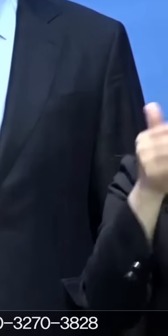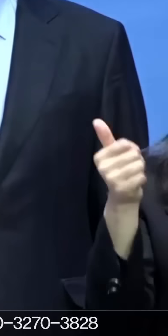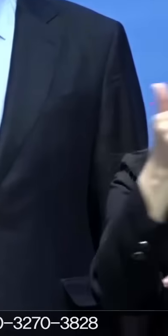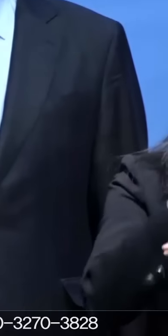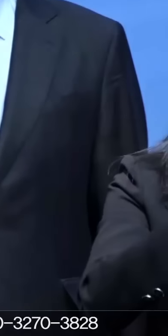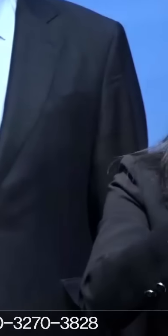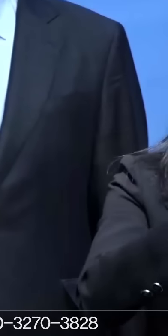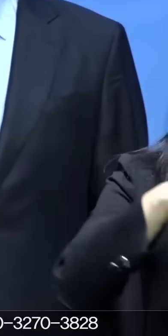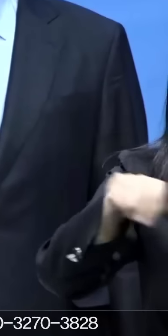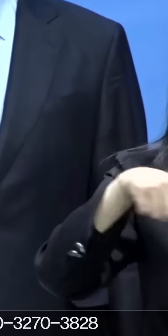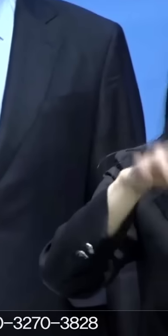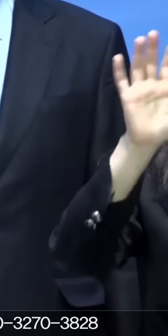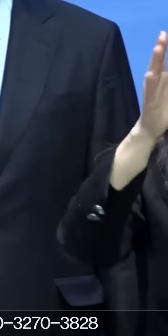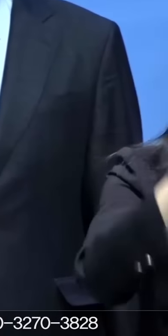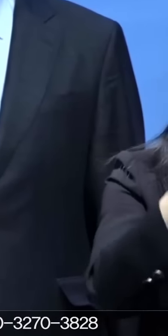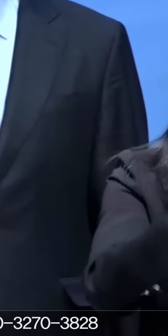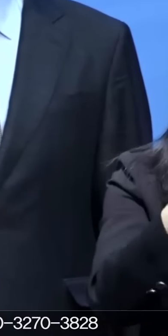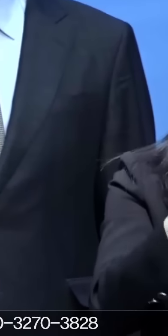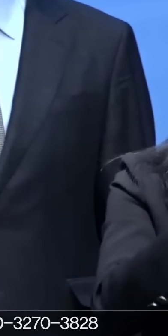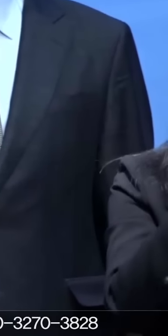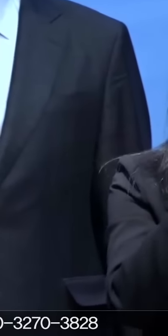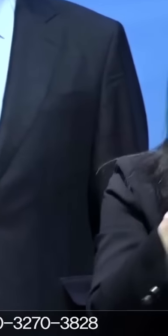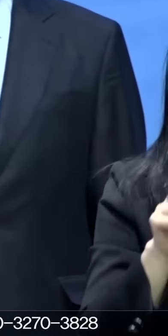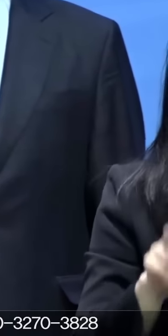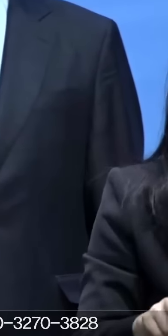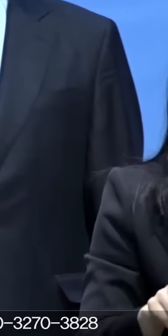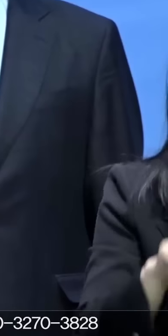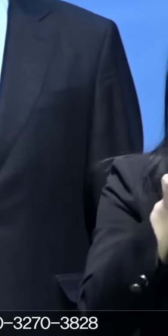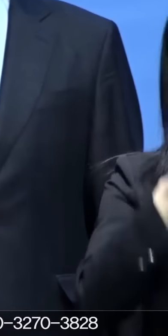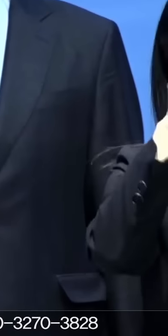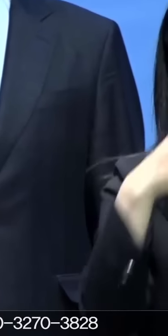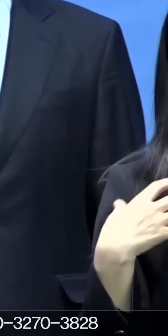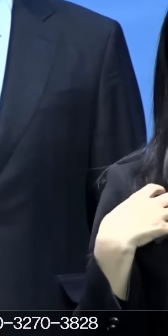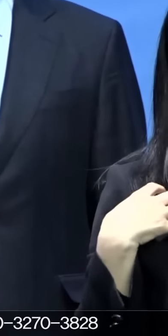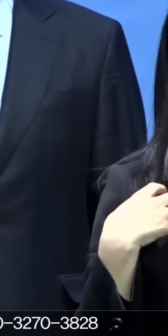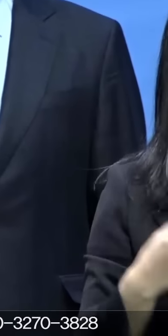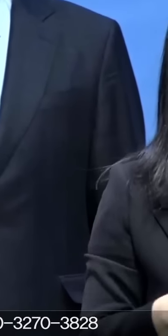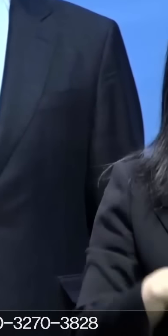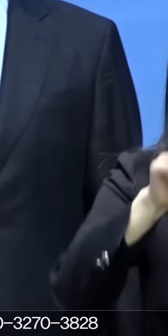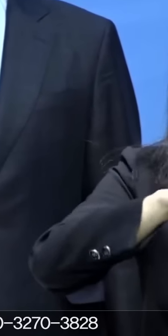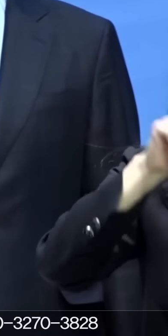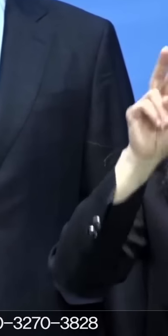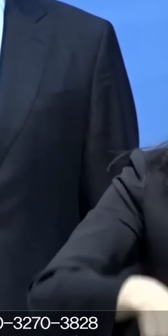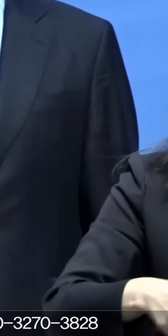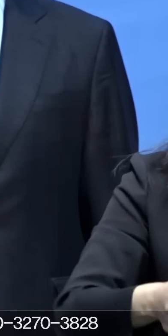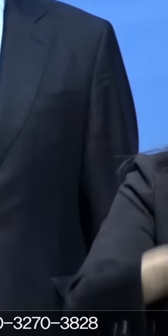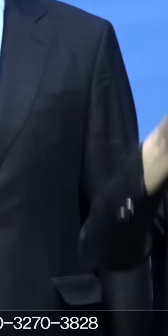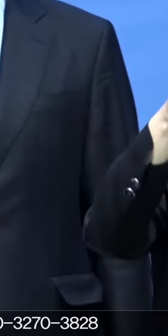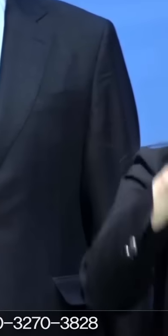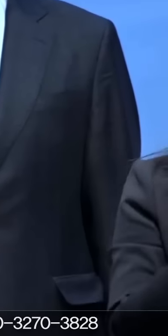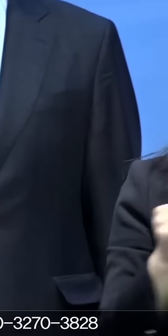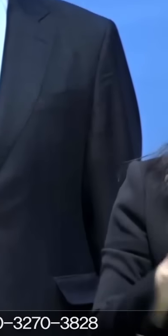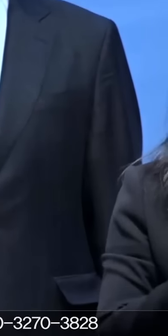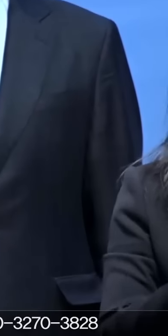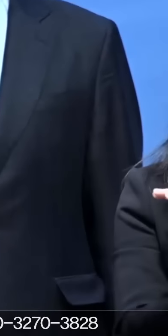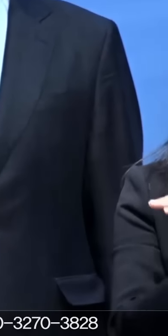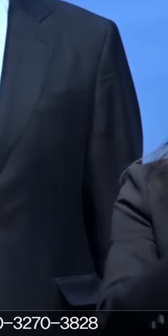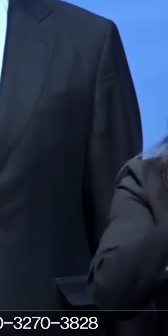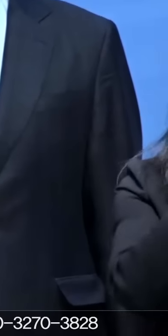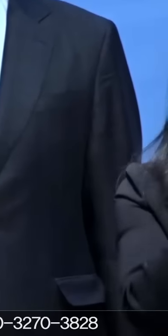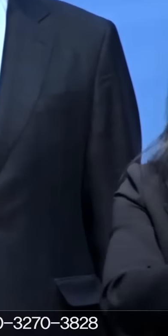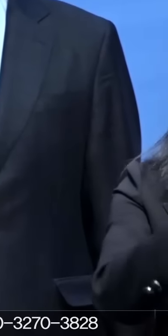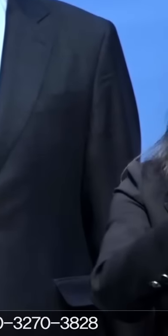된다라고 결론을 낸 것입니다. 우리는 지금의 정부가 아래와 같은 이유로 국민을 대표할